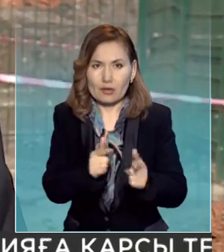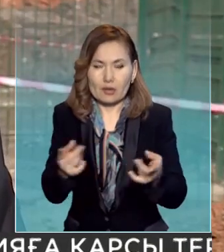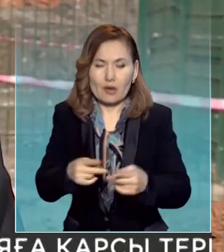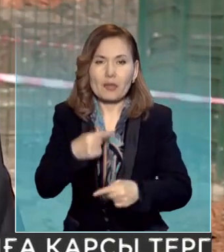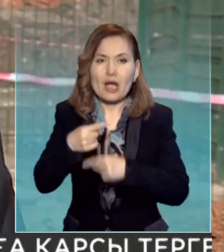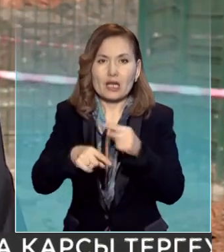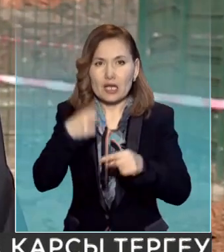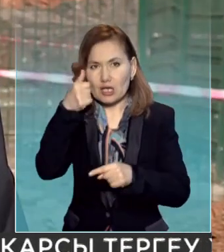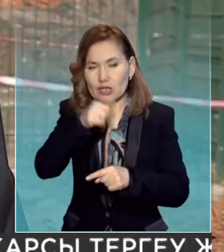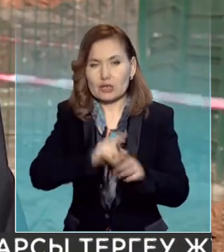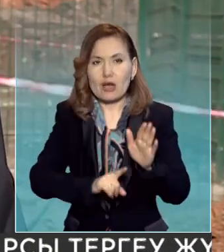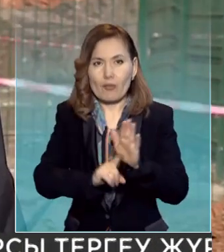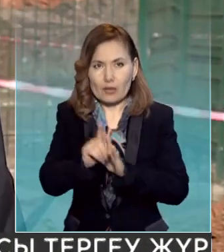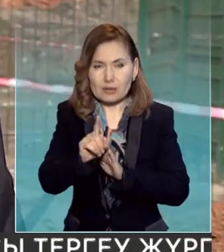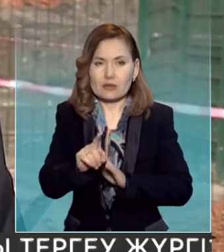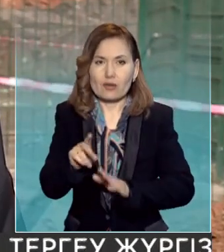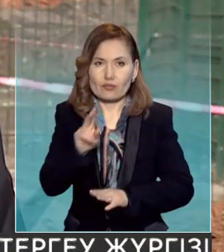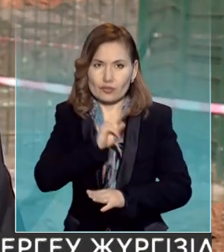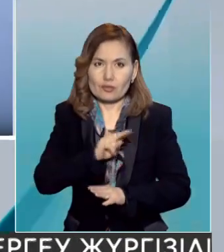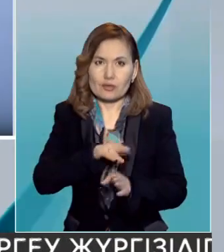ендігі жылдан бастап уже кірісуіміз керек.